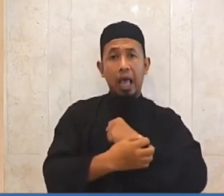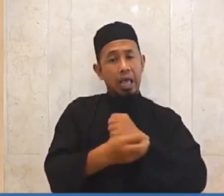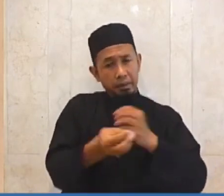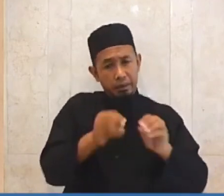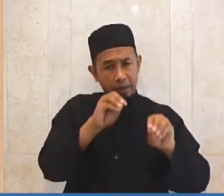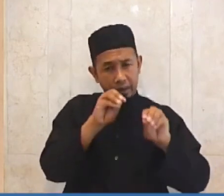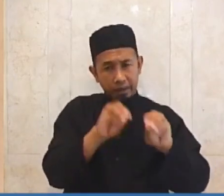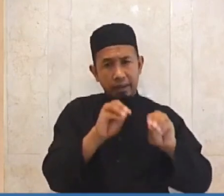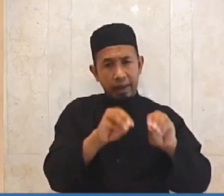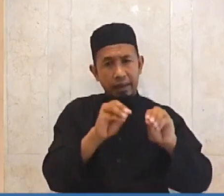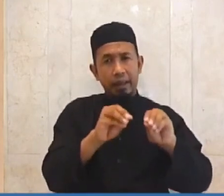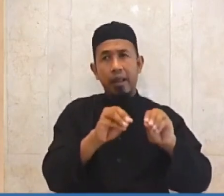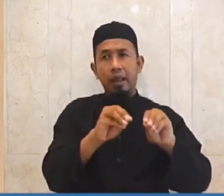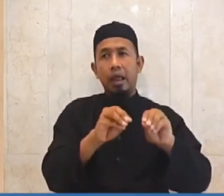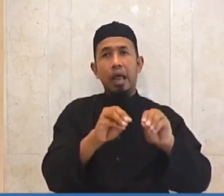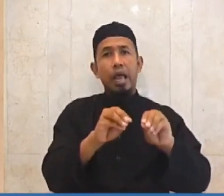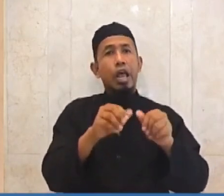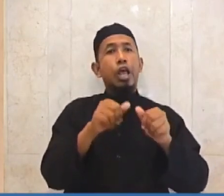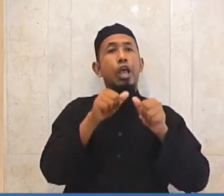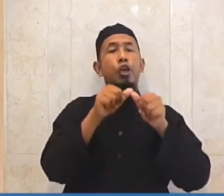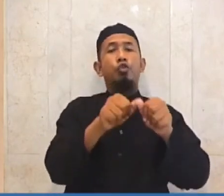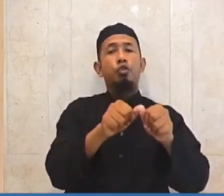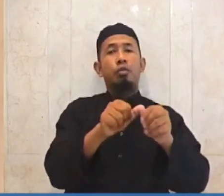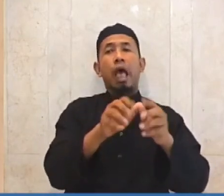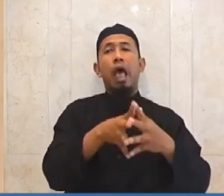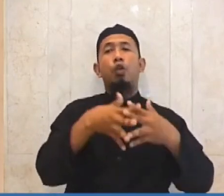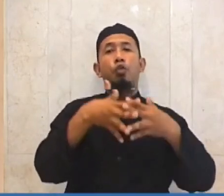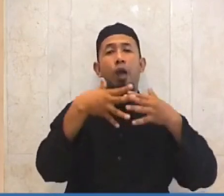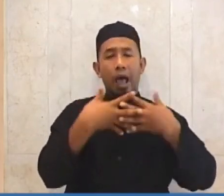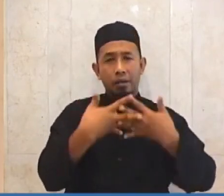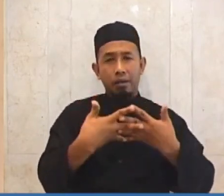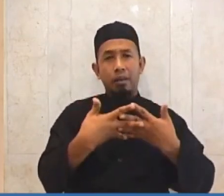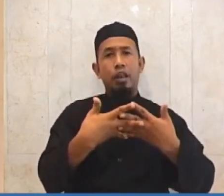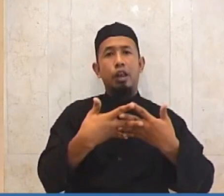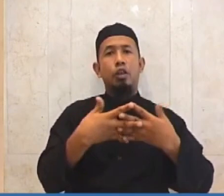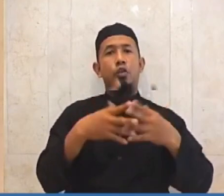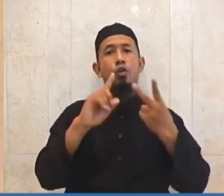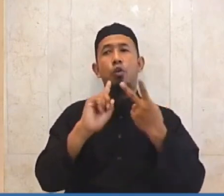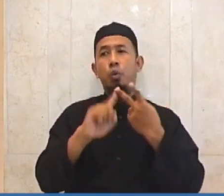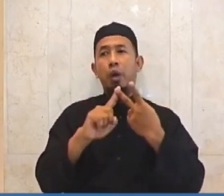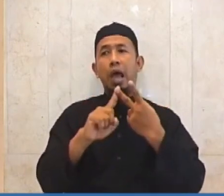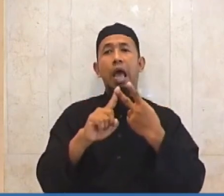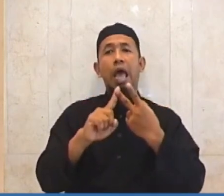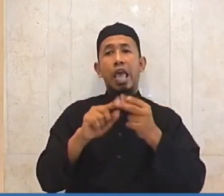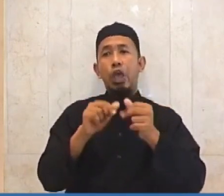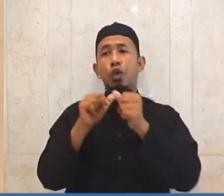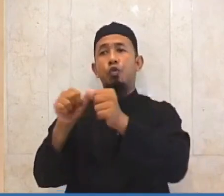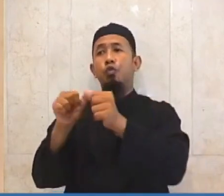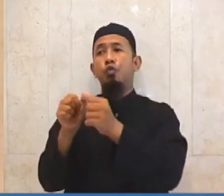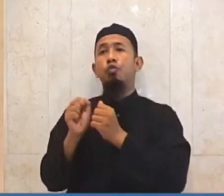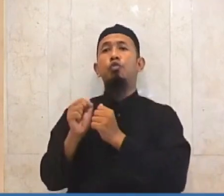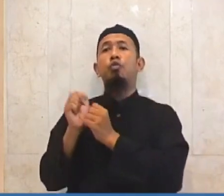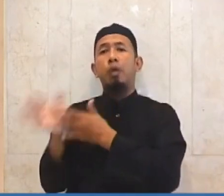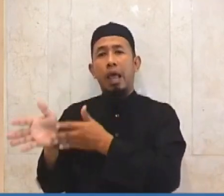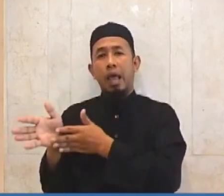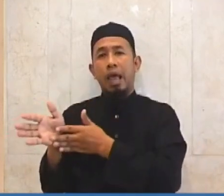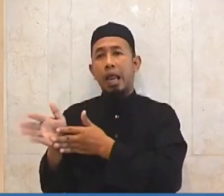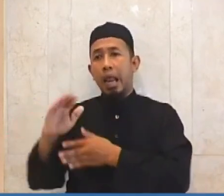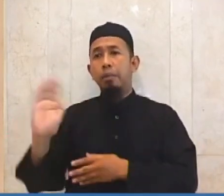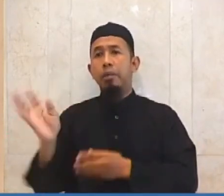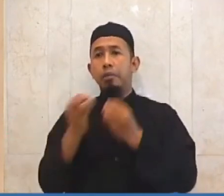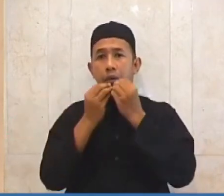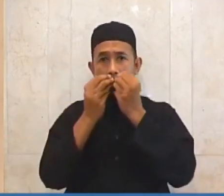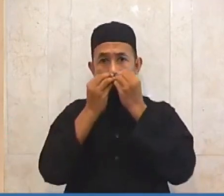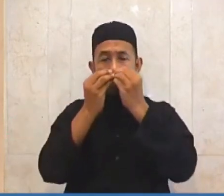berdasarkan alquranul Karim dan sunah Nabi Muhammad Sallallahu Alaihi Wasallam Bagaimana membangun mental spiritual